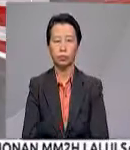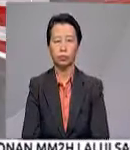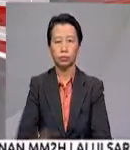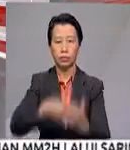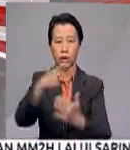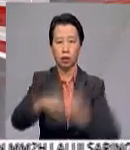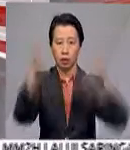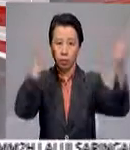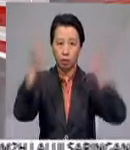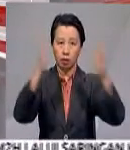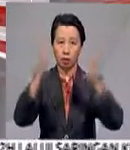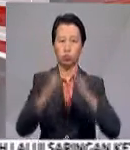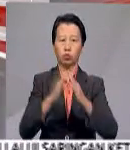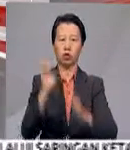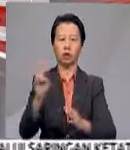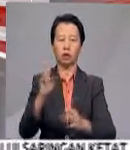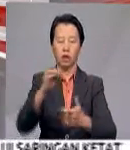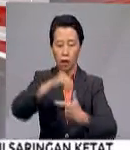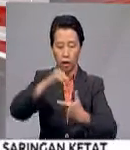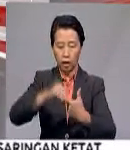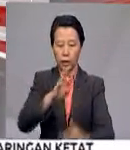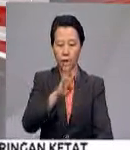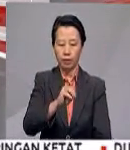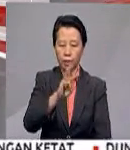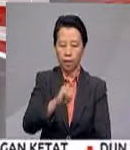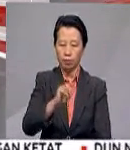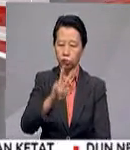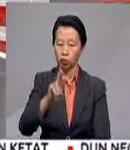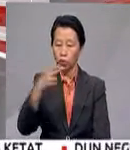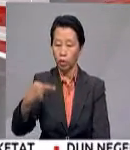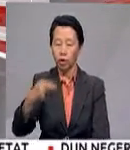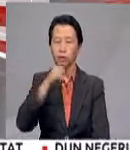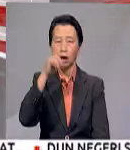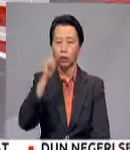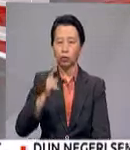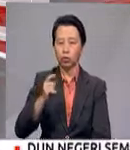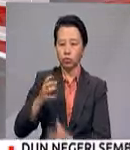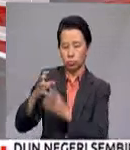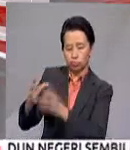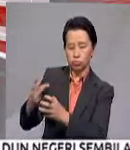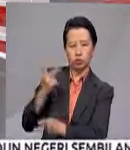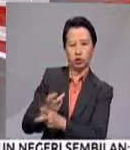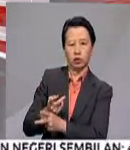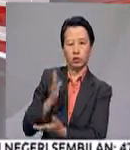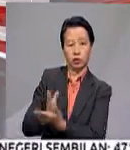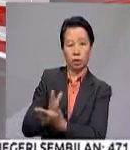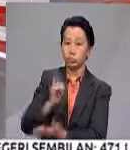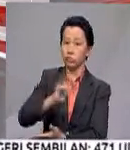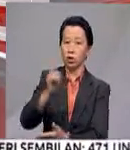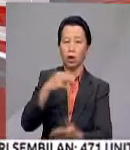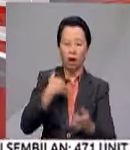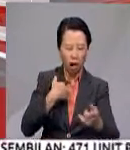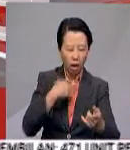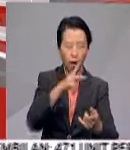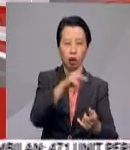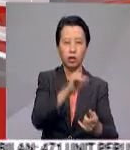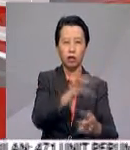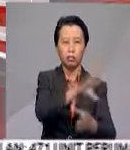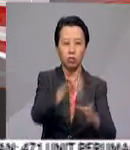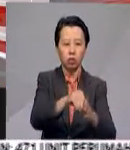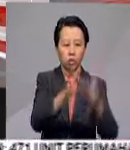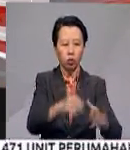Program Malaysia Rumah Keduaku atau MM2H tidak perlu dibekukan meski terdapat beberapa kes yang melibatkan warga